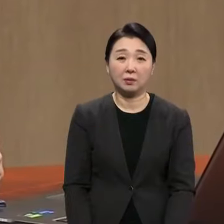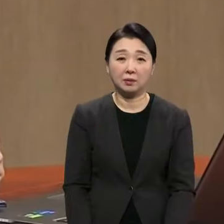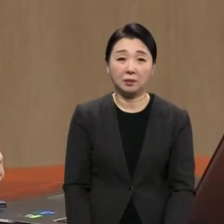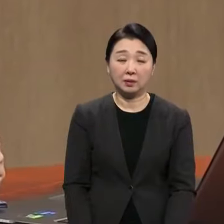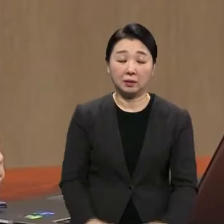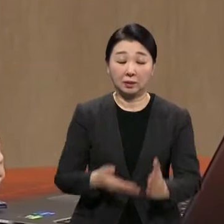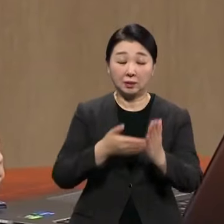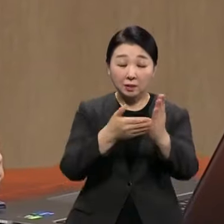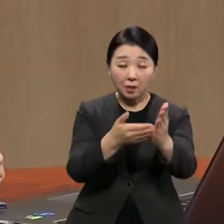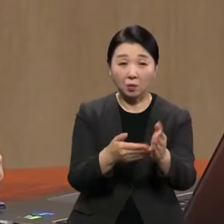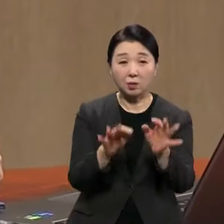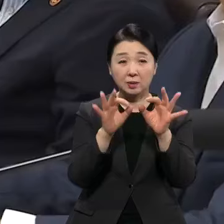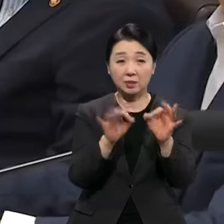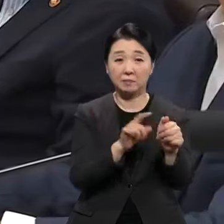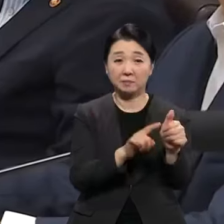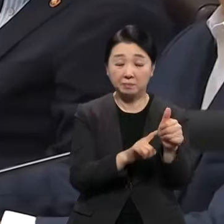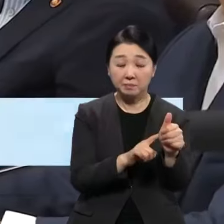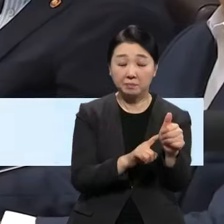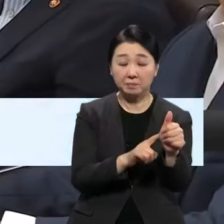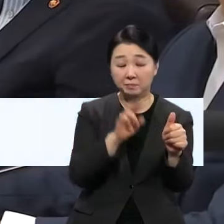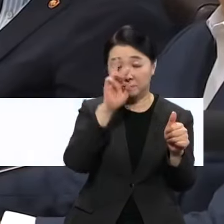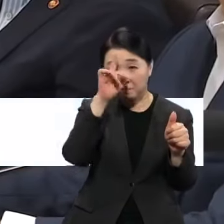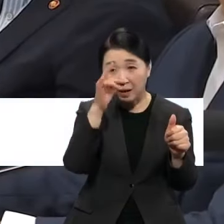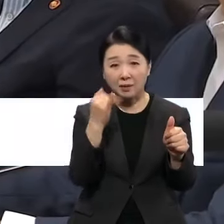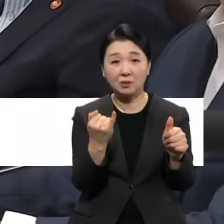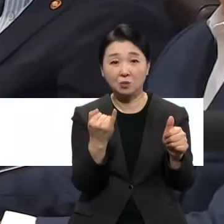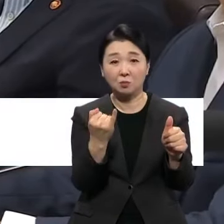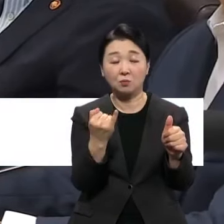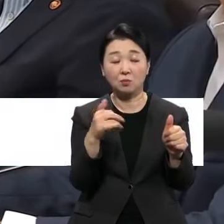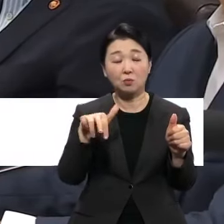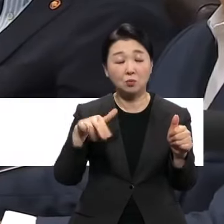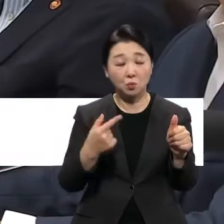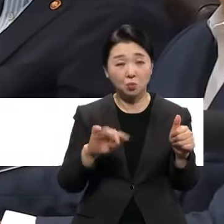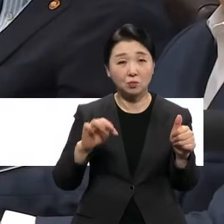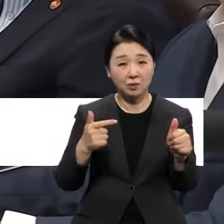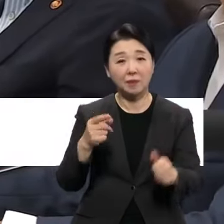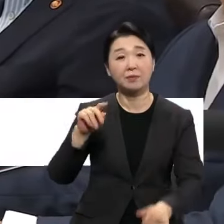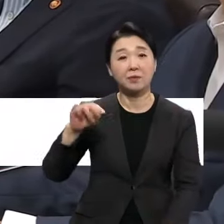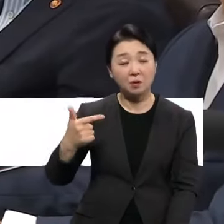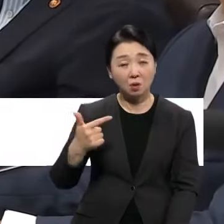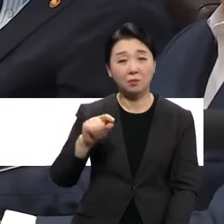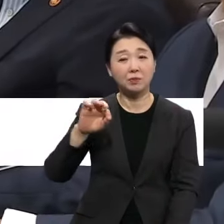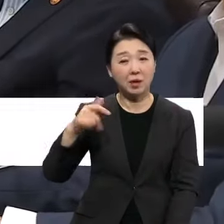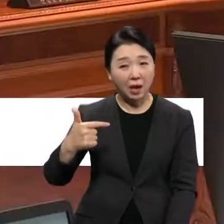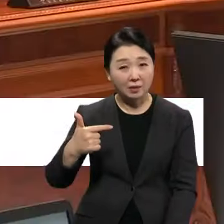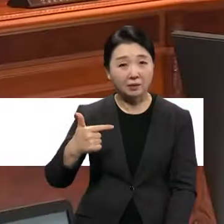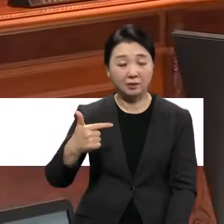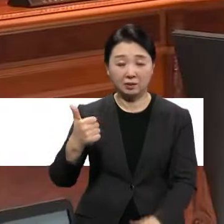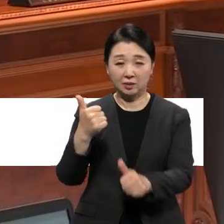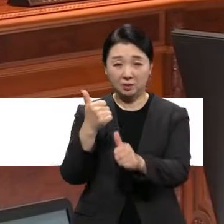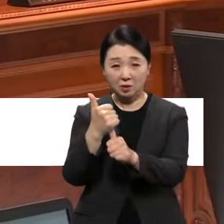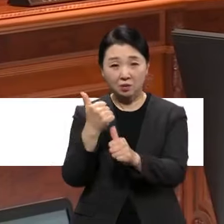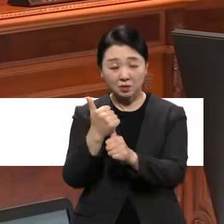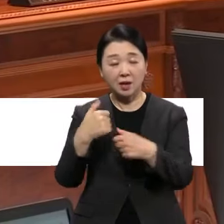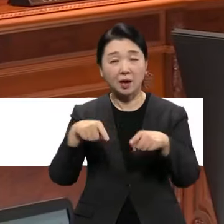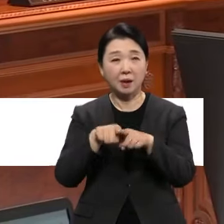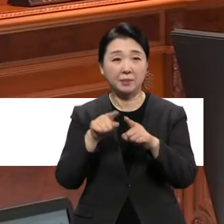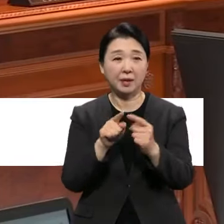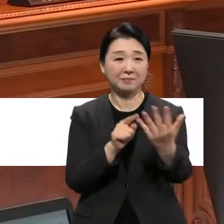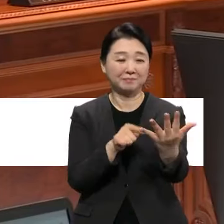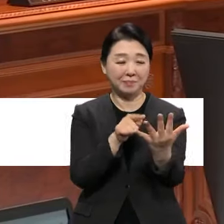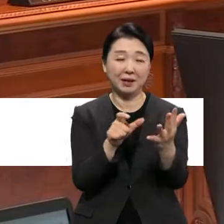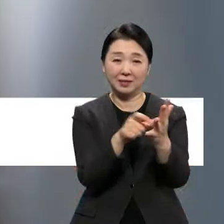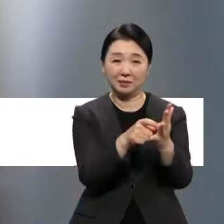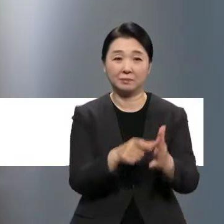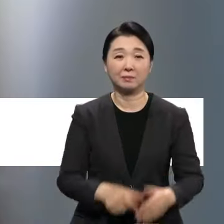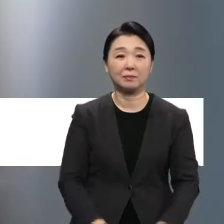지사와 함께 박근혜 정부, 조윤선, 현기환 정무수석, 안종범 전 정책수석 등이 대상자로 올라가